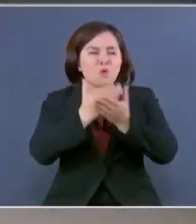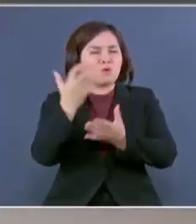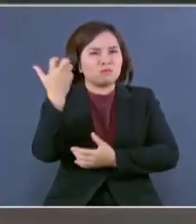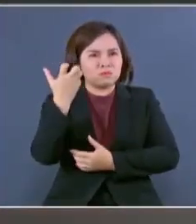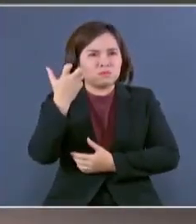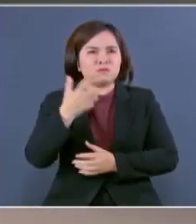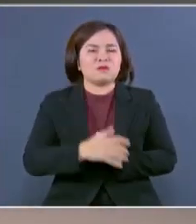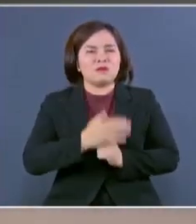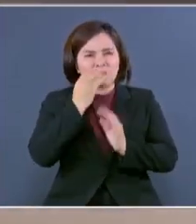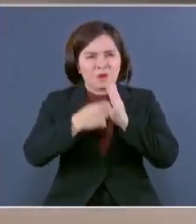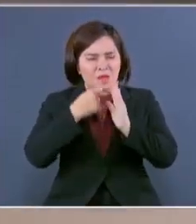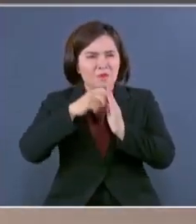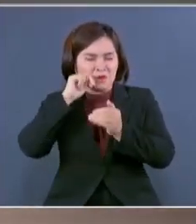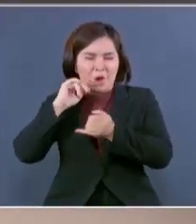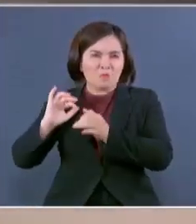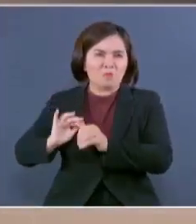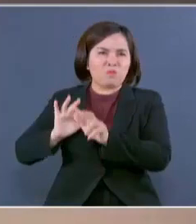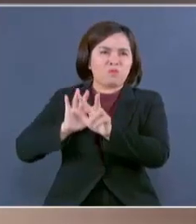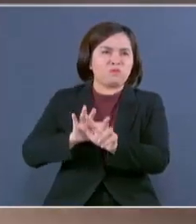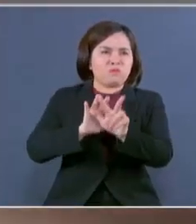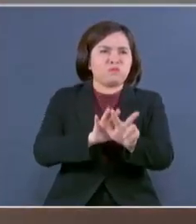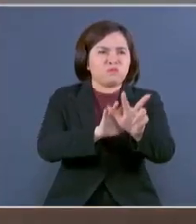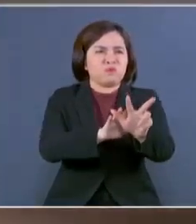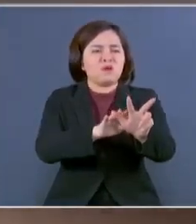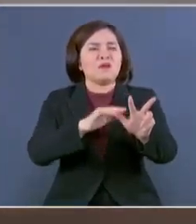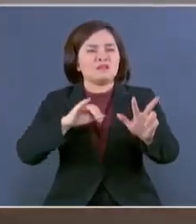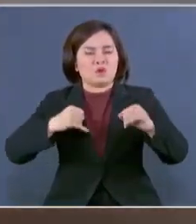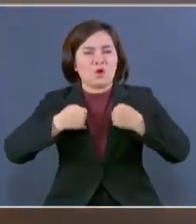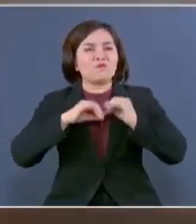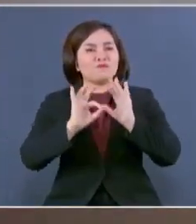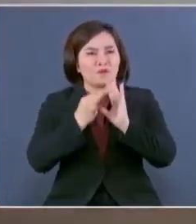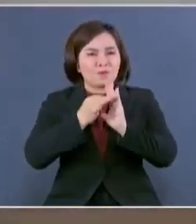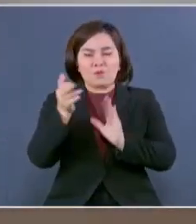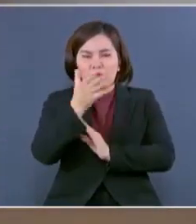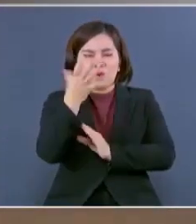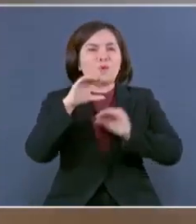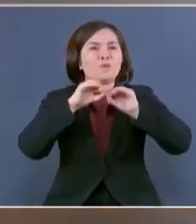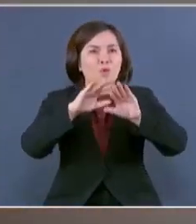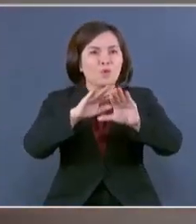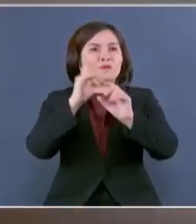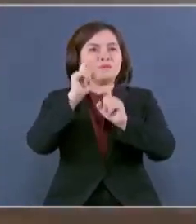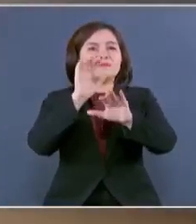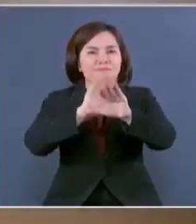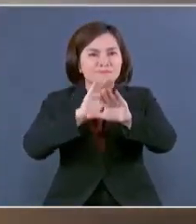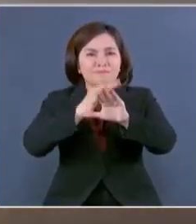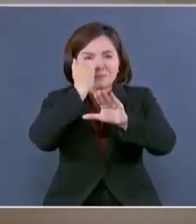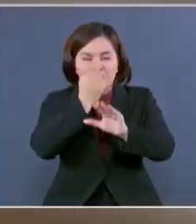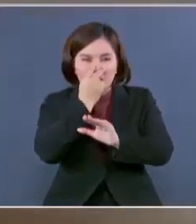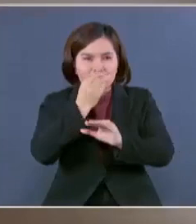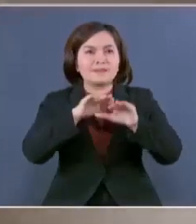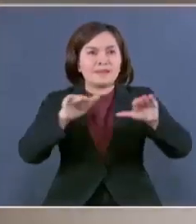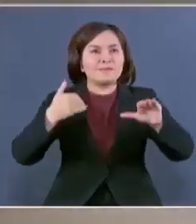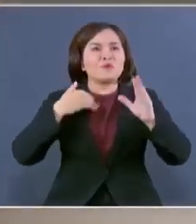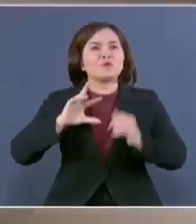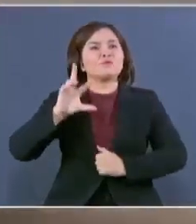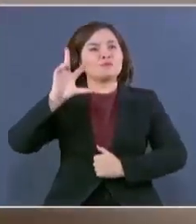ครับกระแสน้ำพัดพามาแบบนี้ครับผู้ใช้ Facebook รายหนึ่งเอาคลิปนี้มาโพสต์ไว้นะครับจังหวะที่เด็ก3คนถูกกระแสน้